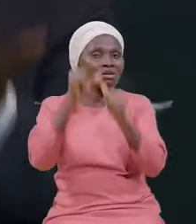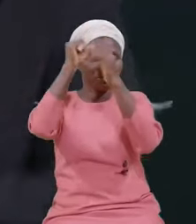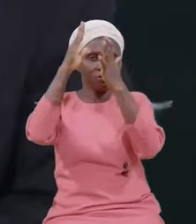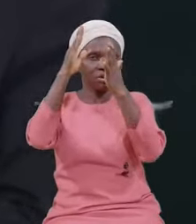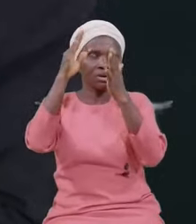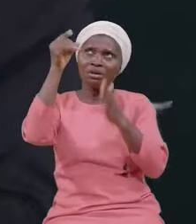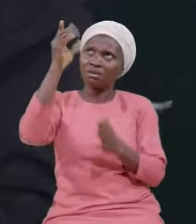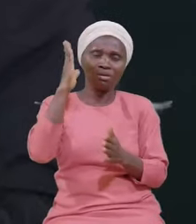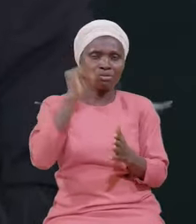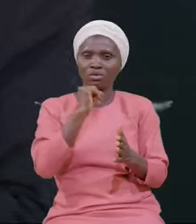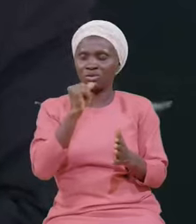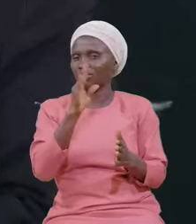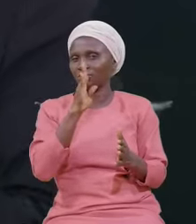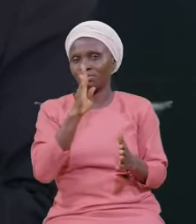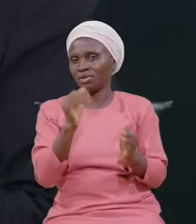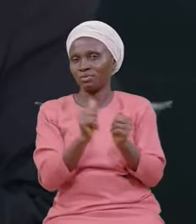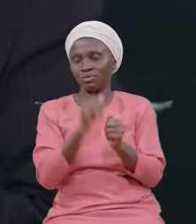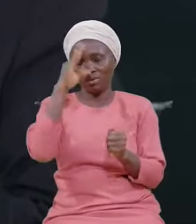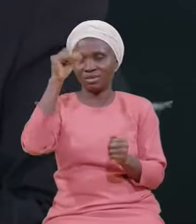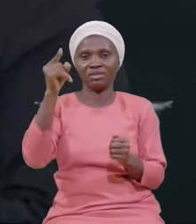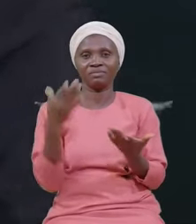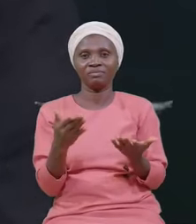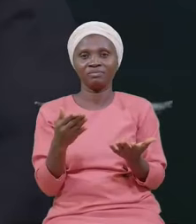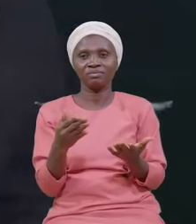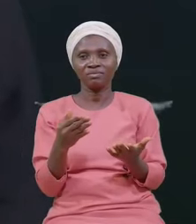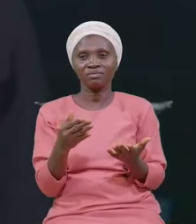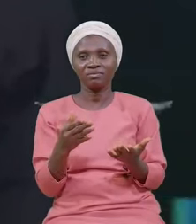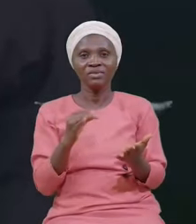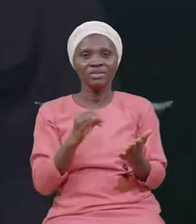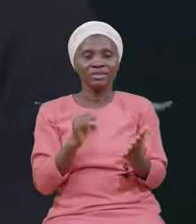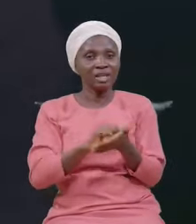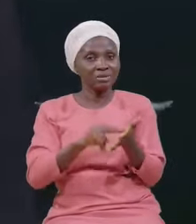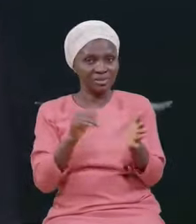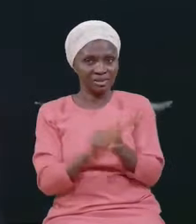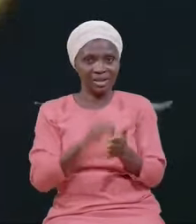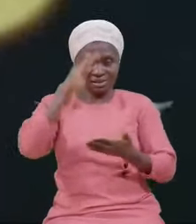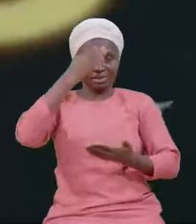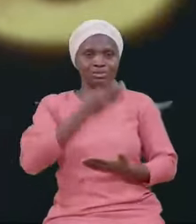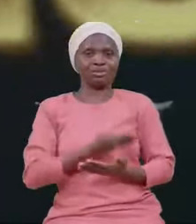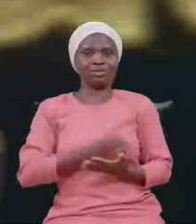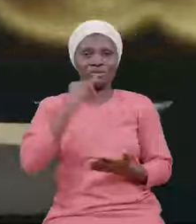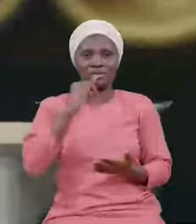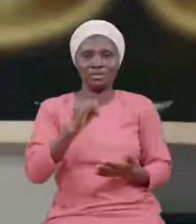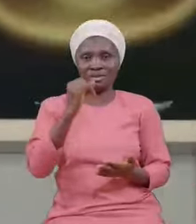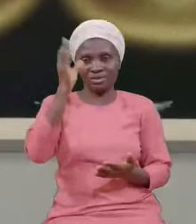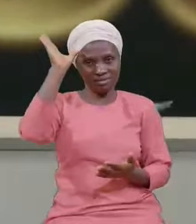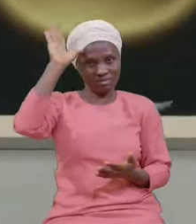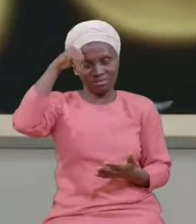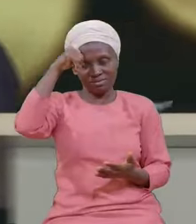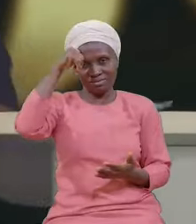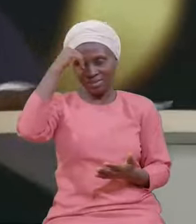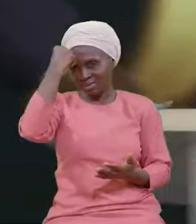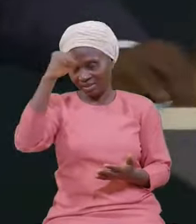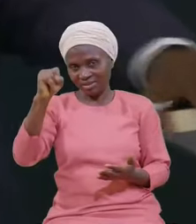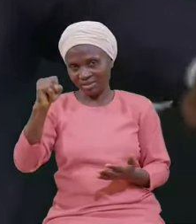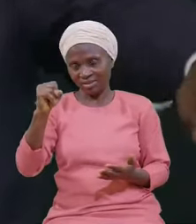Dieu ne sera pas avec lui. C'est comme un fils qui se rebelle contre le Père. Le Père dit, mon fils, je ne suis